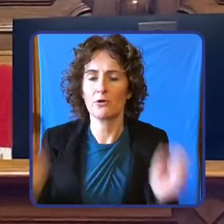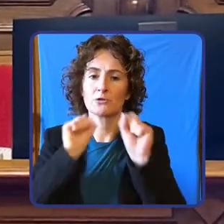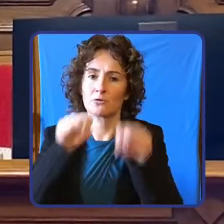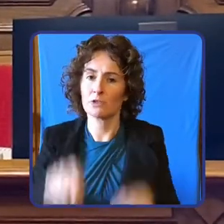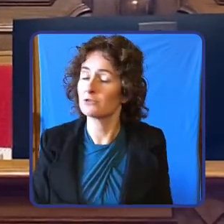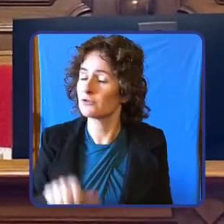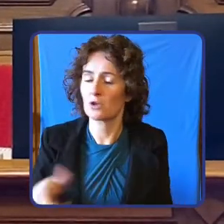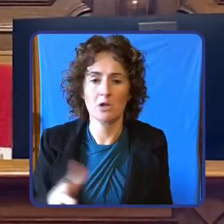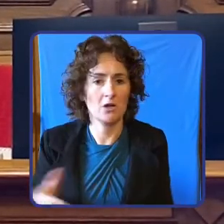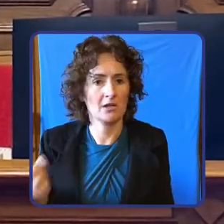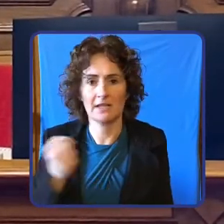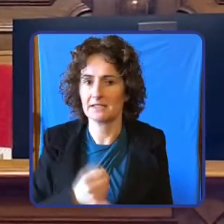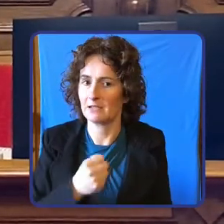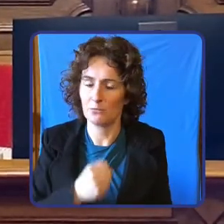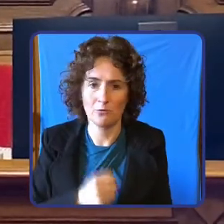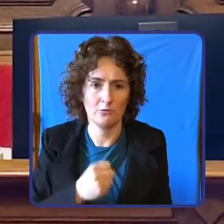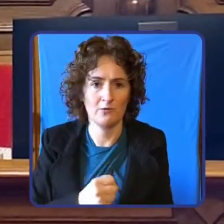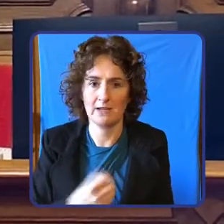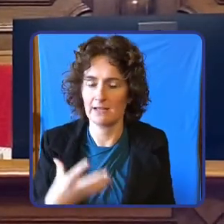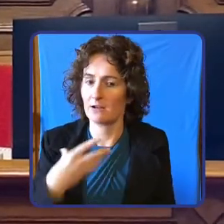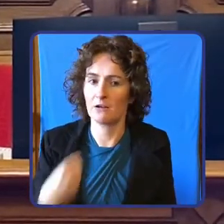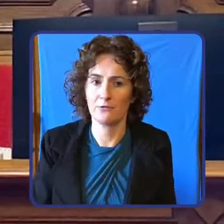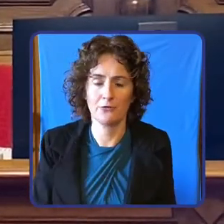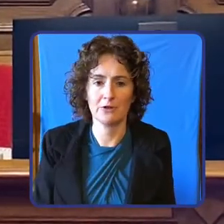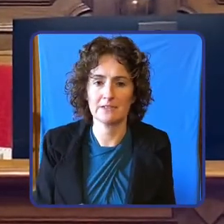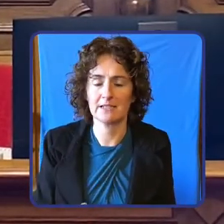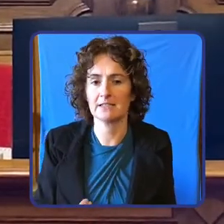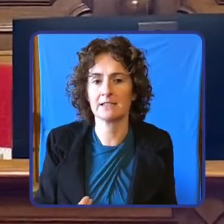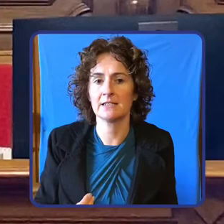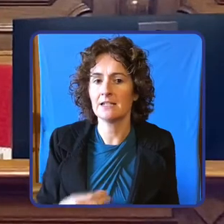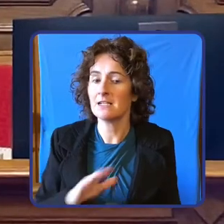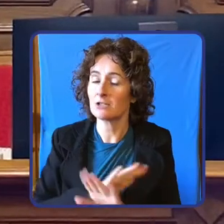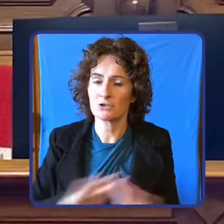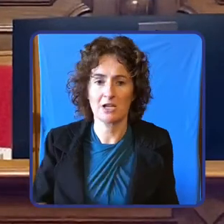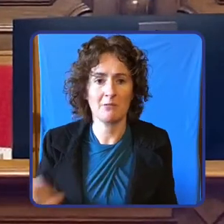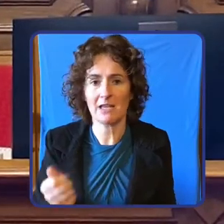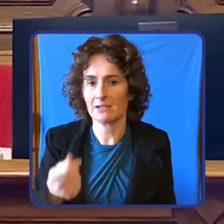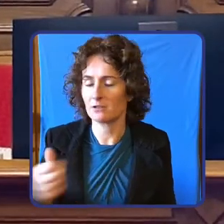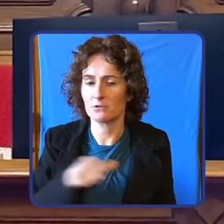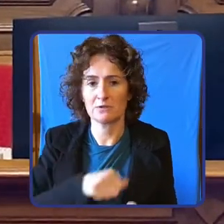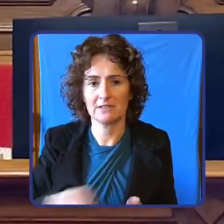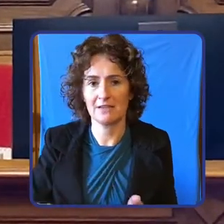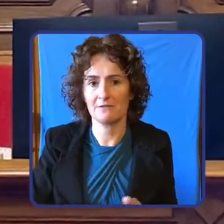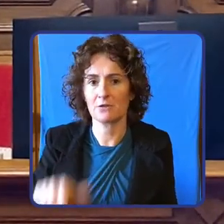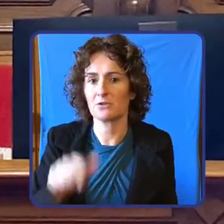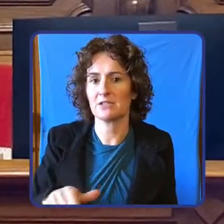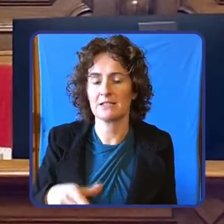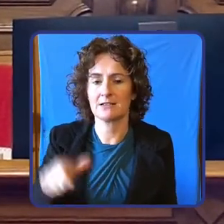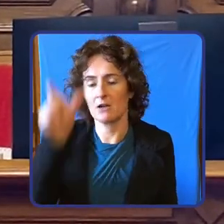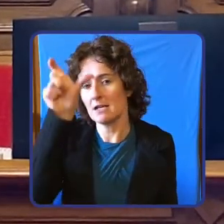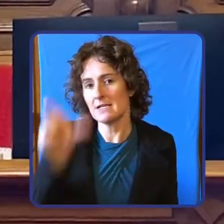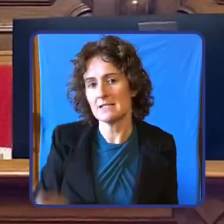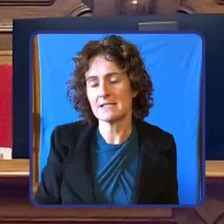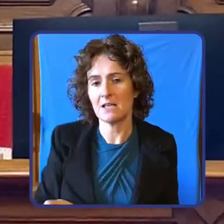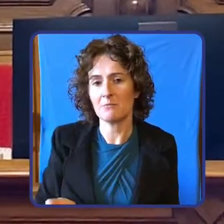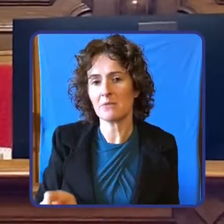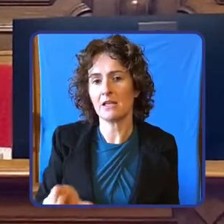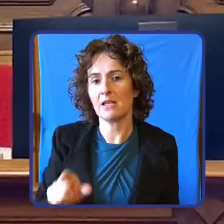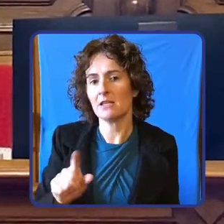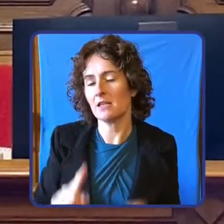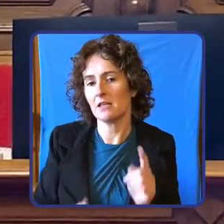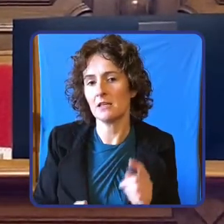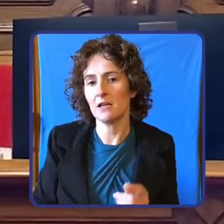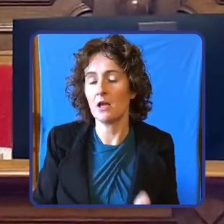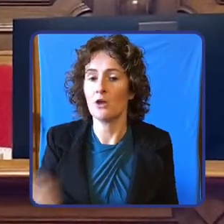földjüket, akik semmilyen másadót nem fizetnek többnyire utána, még személyi vedelemadót sem. Hogy ez a személyi vedelemnél egyébként lényegesen